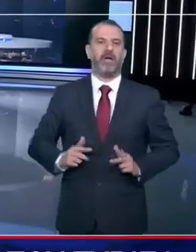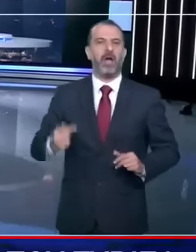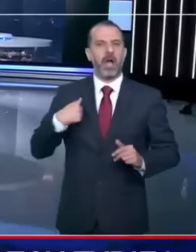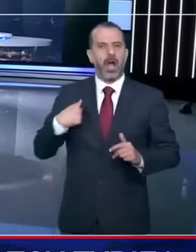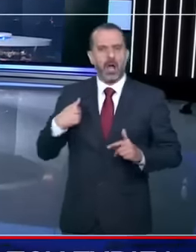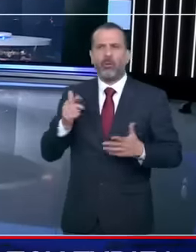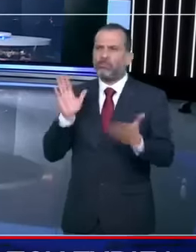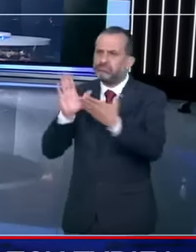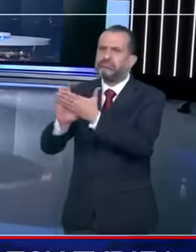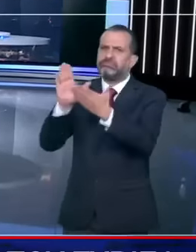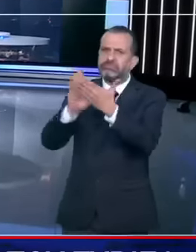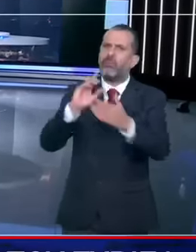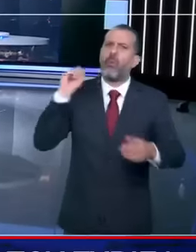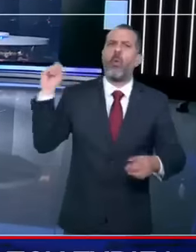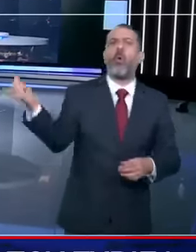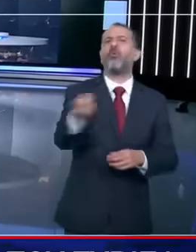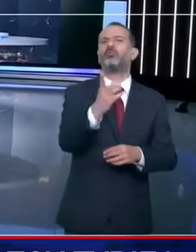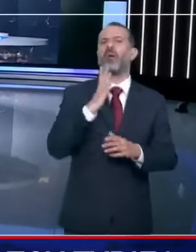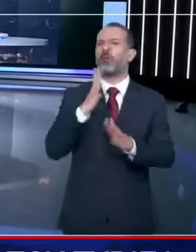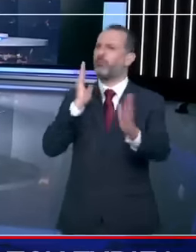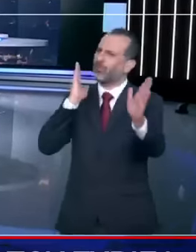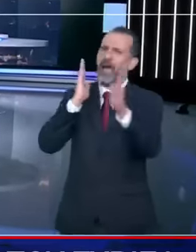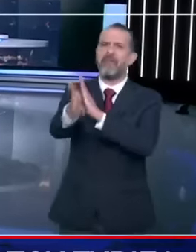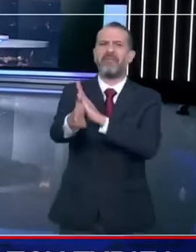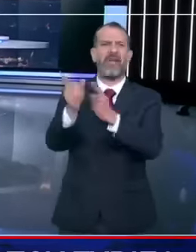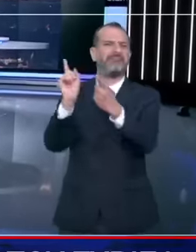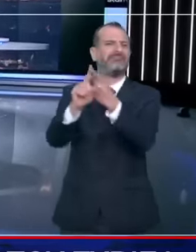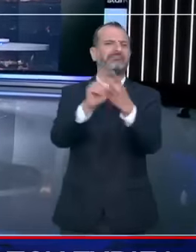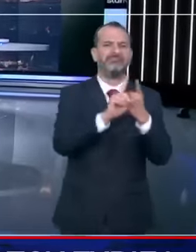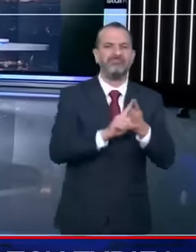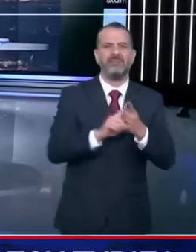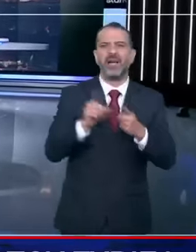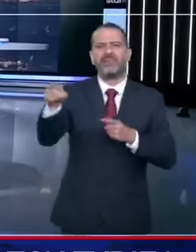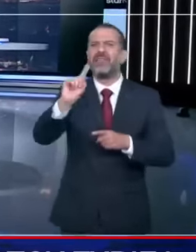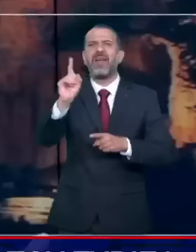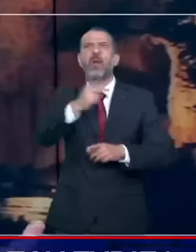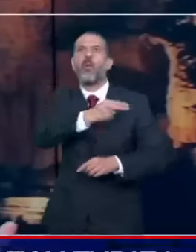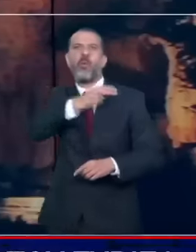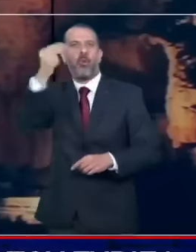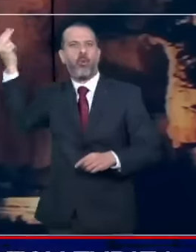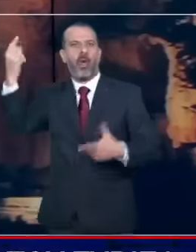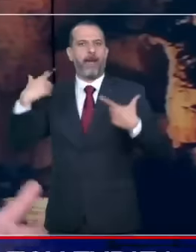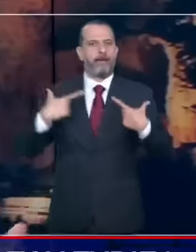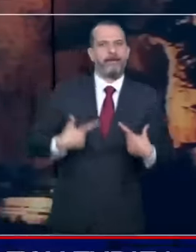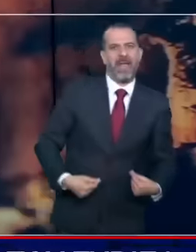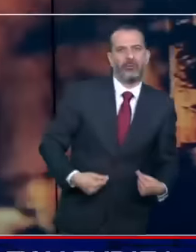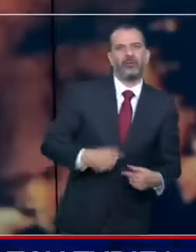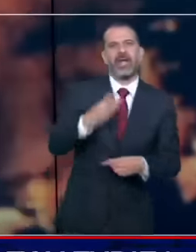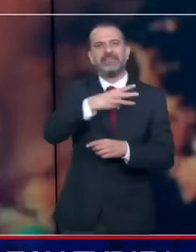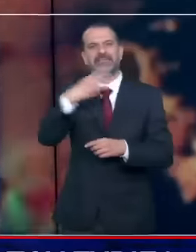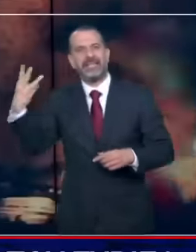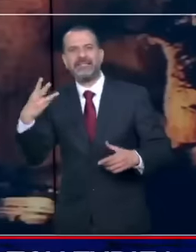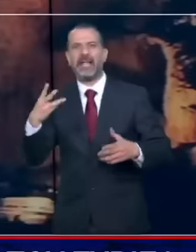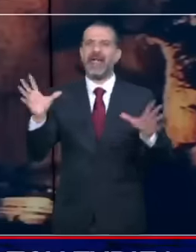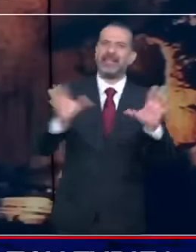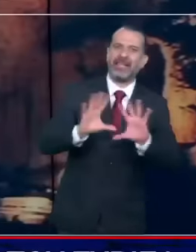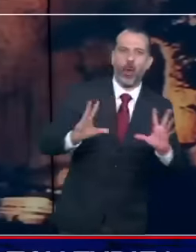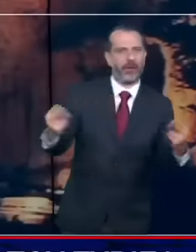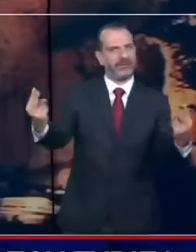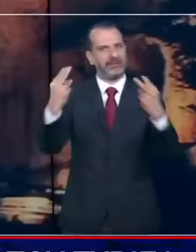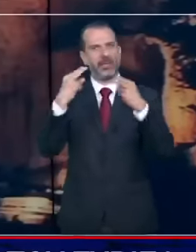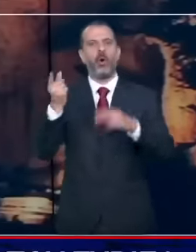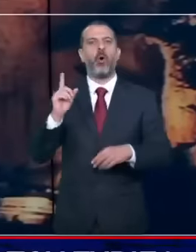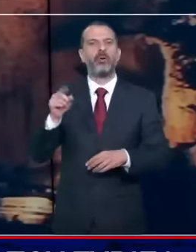χώρα, συναντώ ανθρώπους που δεν είναι γνωστοί, δεν είναι στελέχη που παρουσιάζονται στα δελτία, σε εκπομπές, αλλά